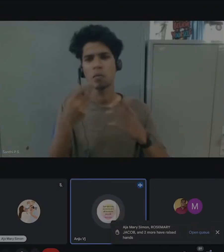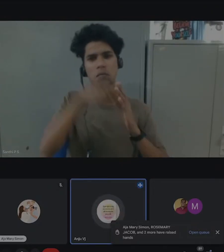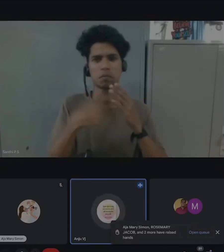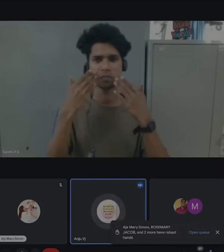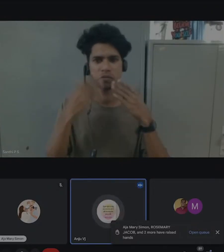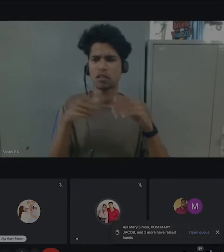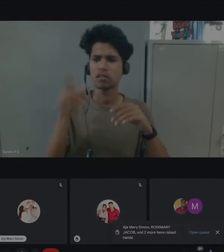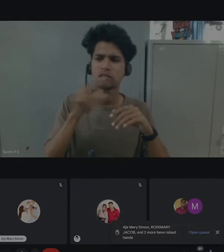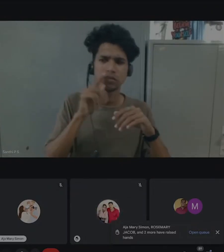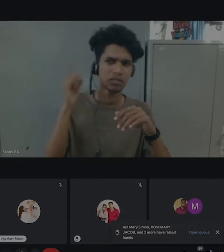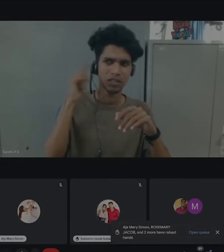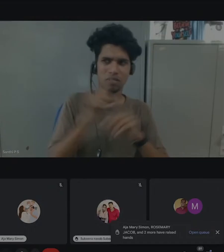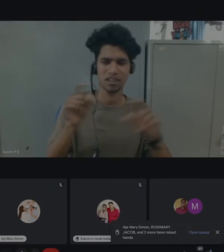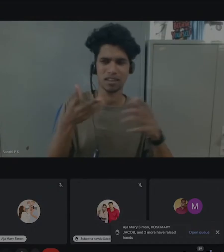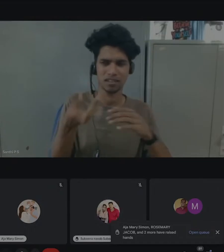വ്യക്തമല്ലെന്ന് പറയുന്നത്.